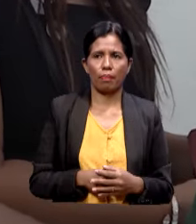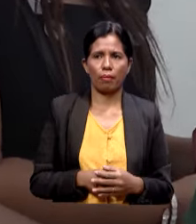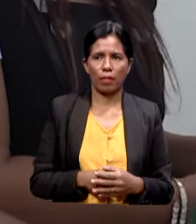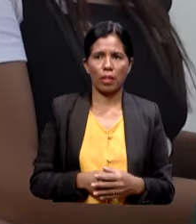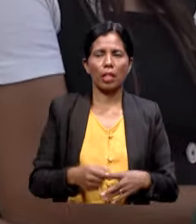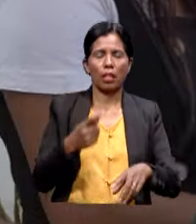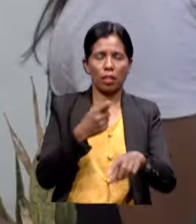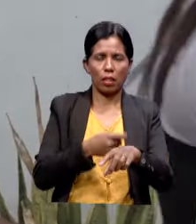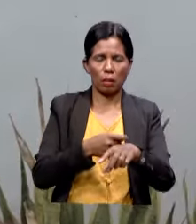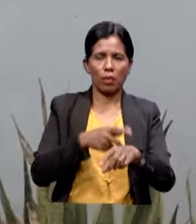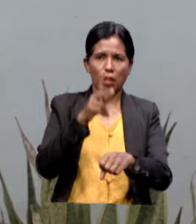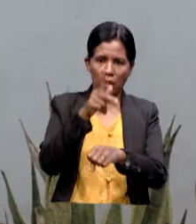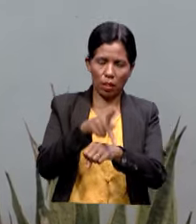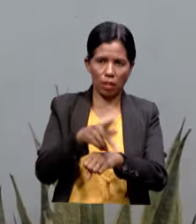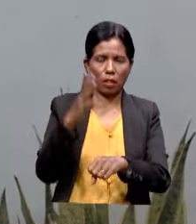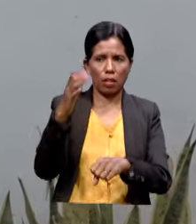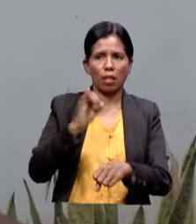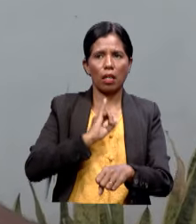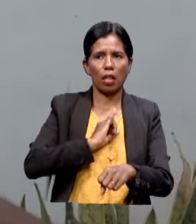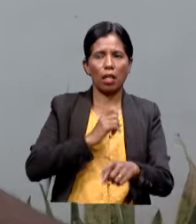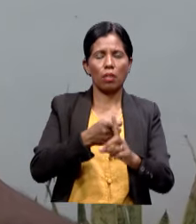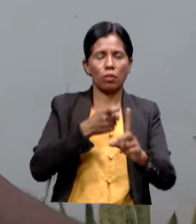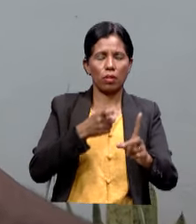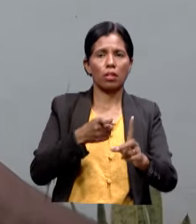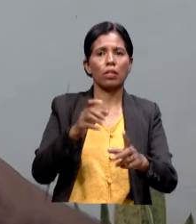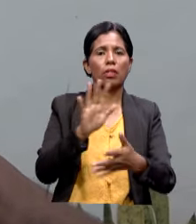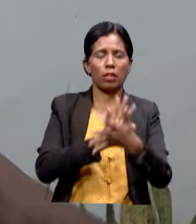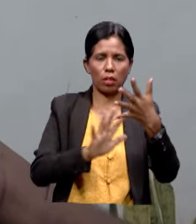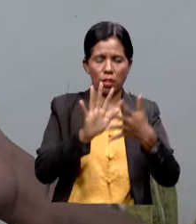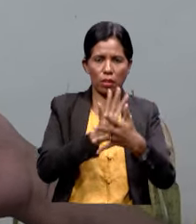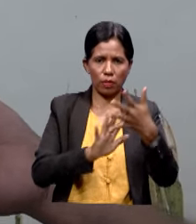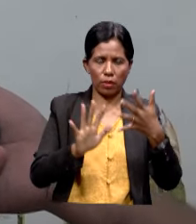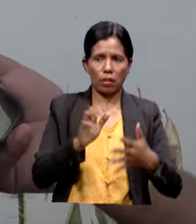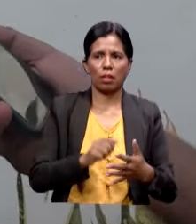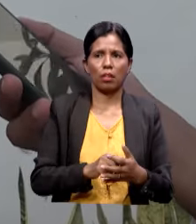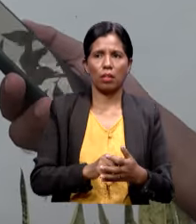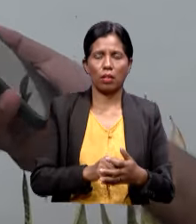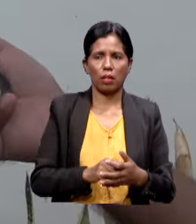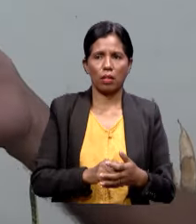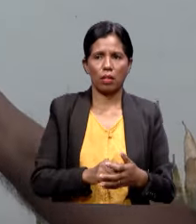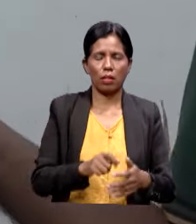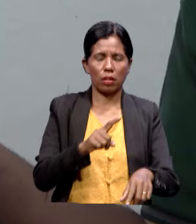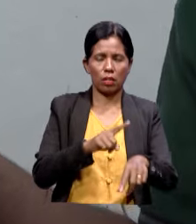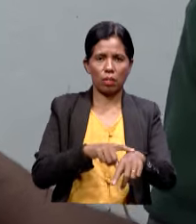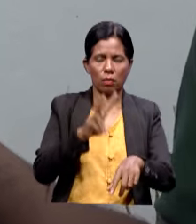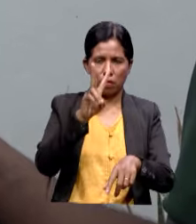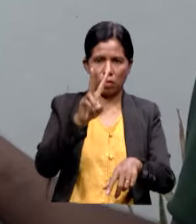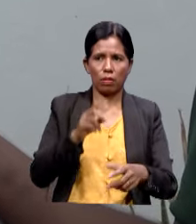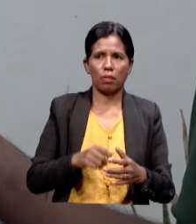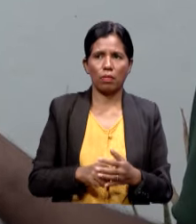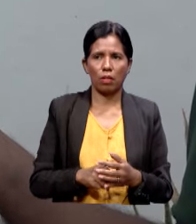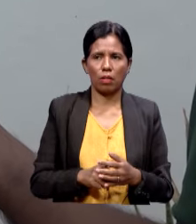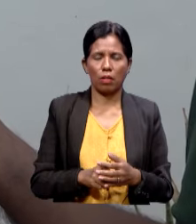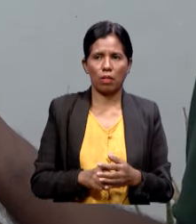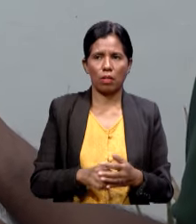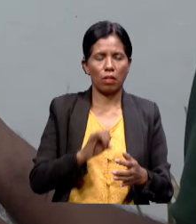momentu ia kalang ne hau filo usi festeja hau filo usi festeja kuaje tukuruan une liuhira